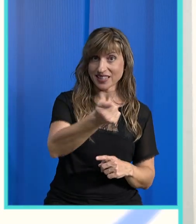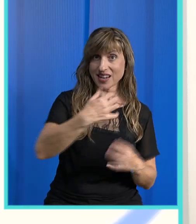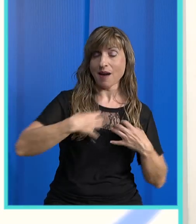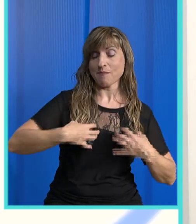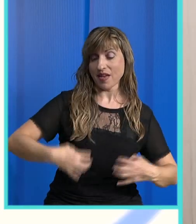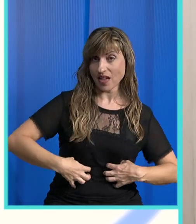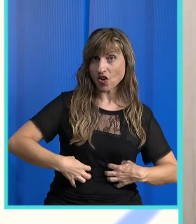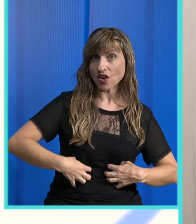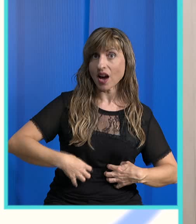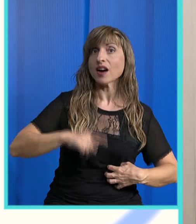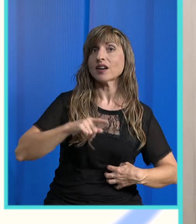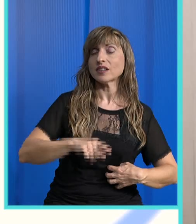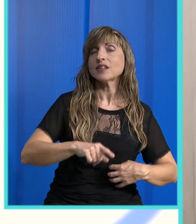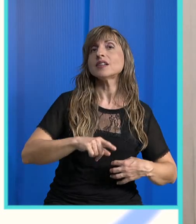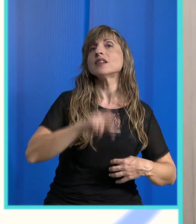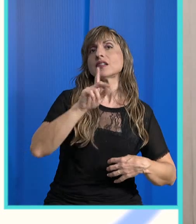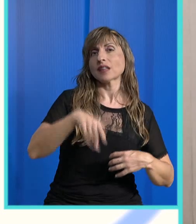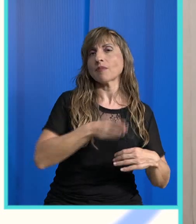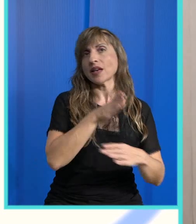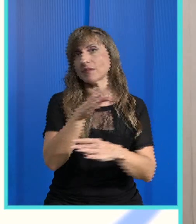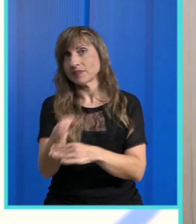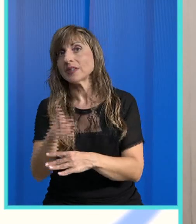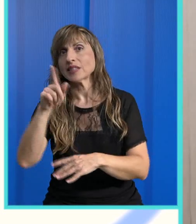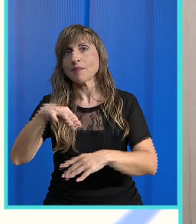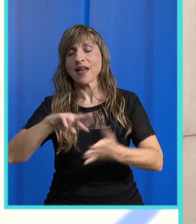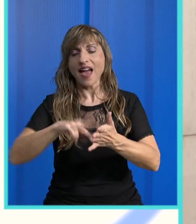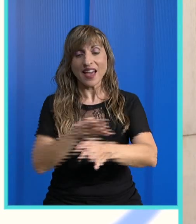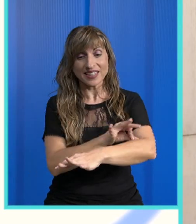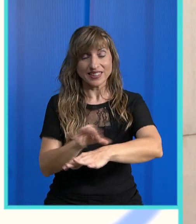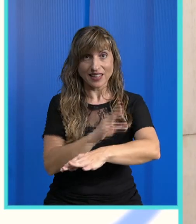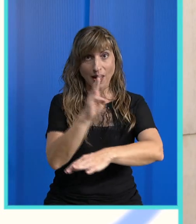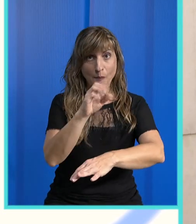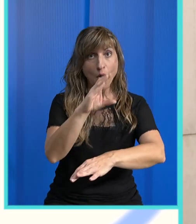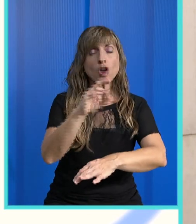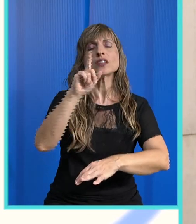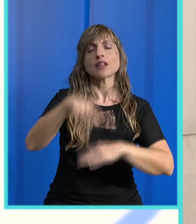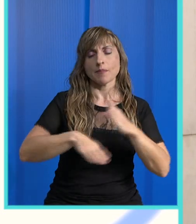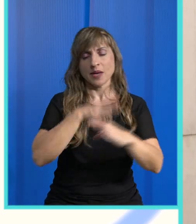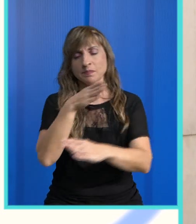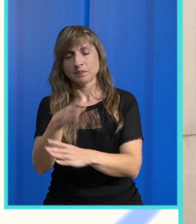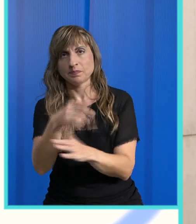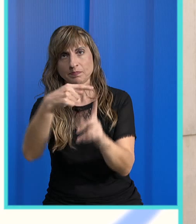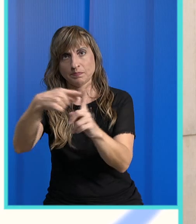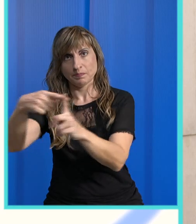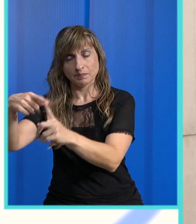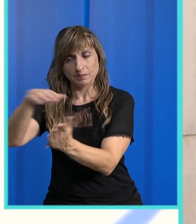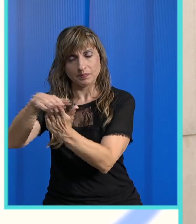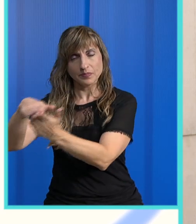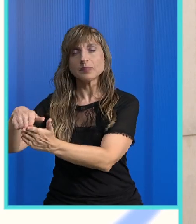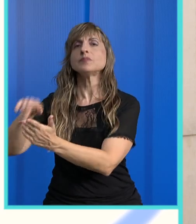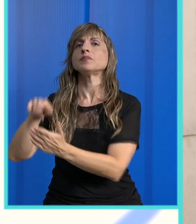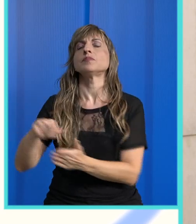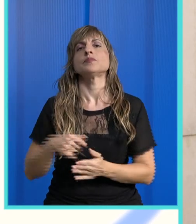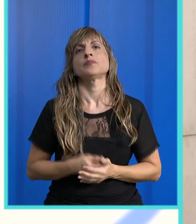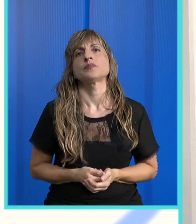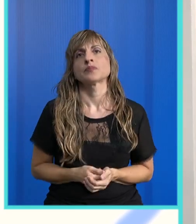'entitat Voluntaris Badalona Joan d'Escalada o l'arquitecte Antoni Poc també han acomiadat el polític adrianenc però amb llarga trajectòria